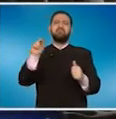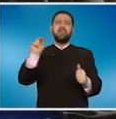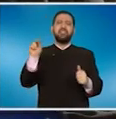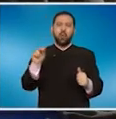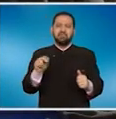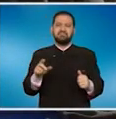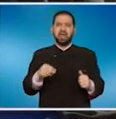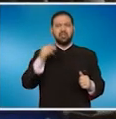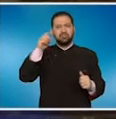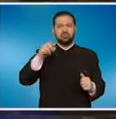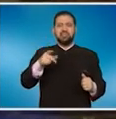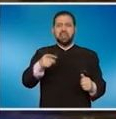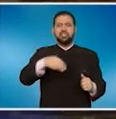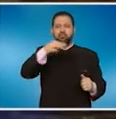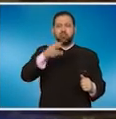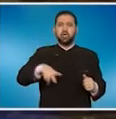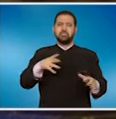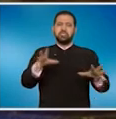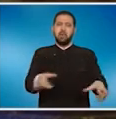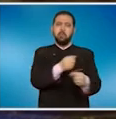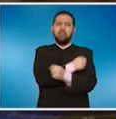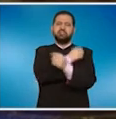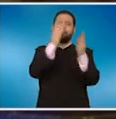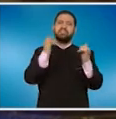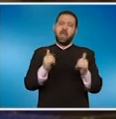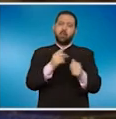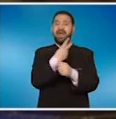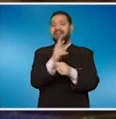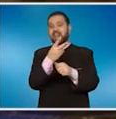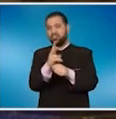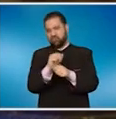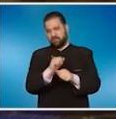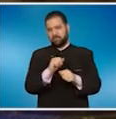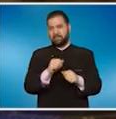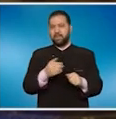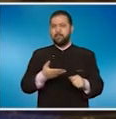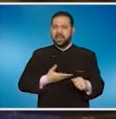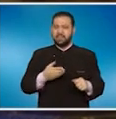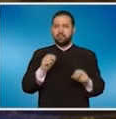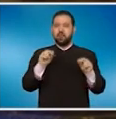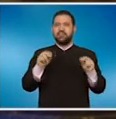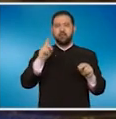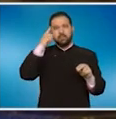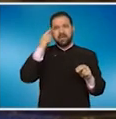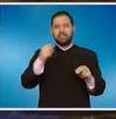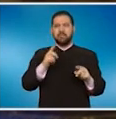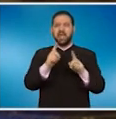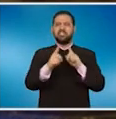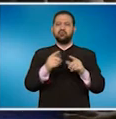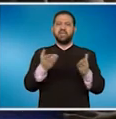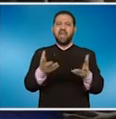lui Dumnezeu. Mă gândesc chiar la discuția pe care părintele Teofil Părăian a purtat-o